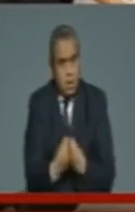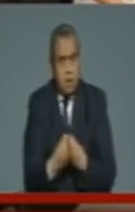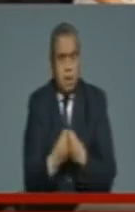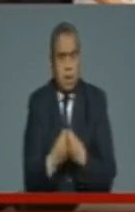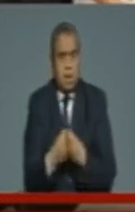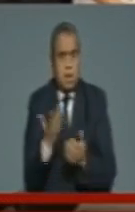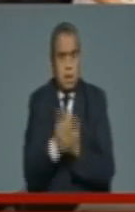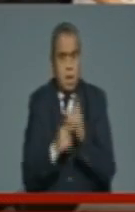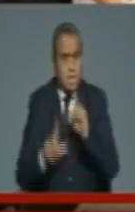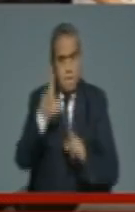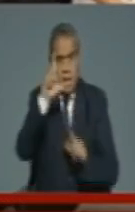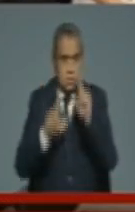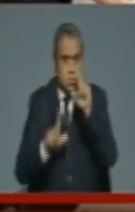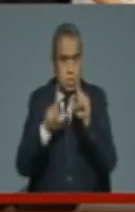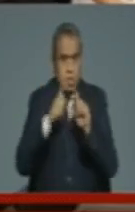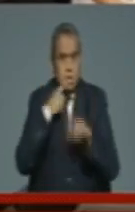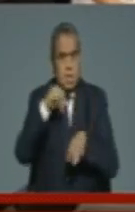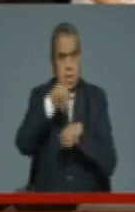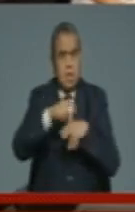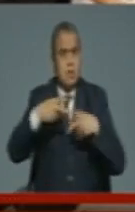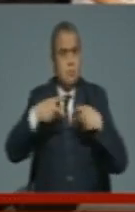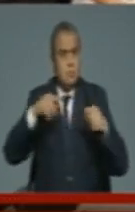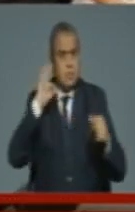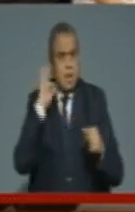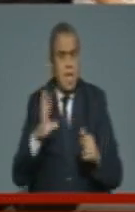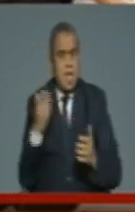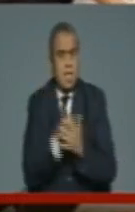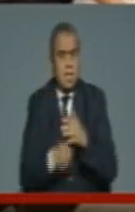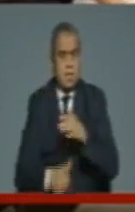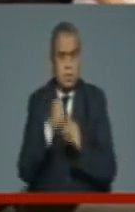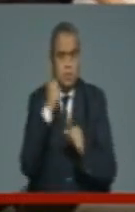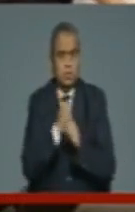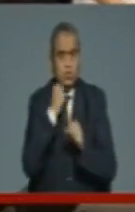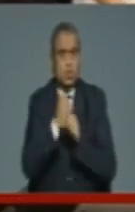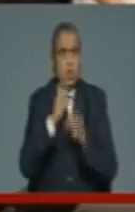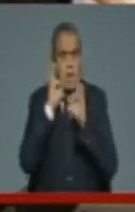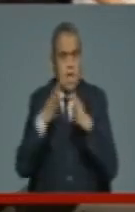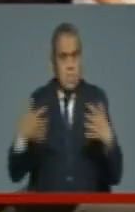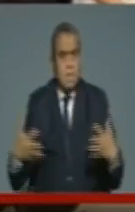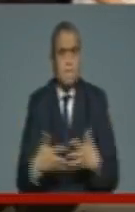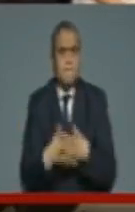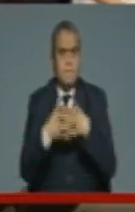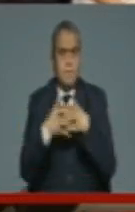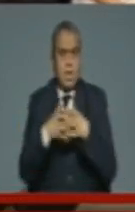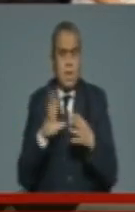كمسؤولين في كل المجالات، في دور كبير جدا علينا تجاه كل شيء، مش بس تجاه